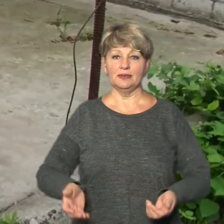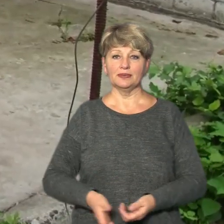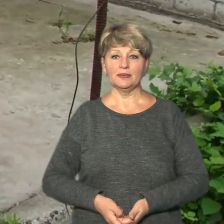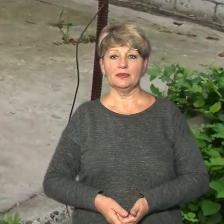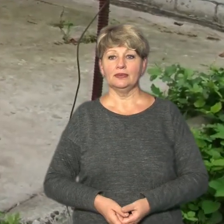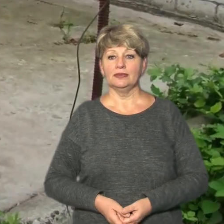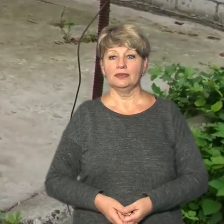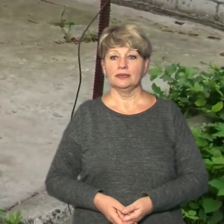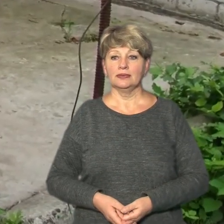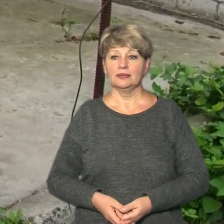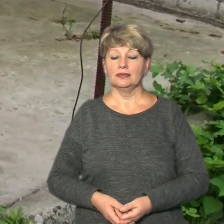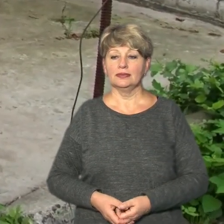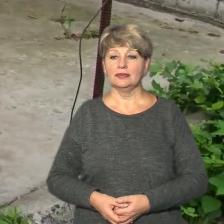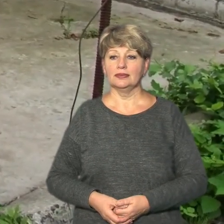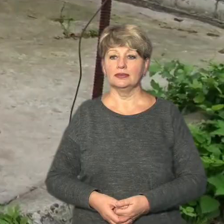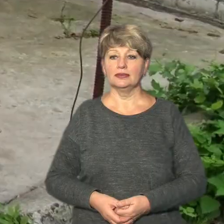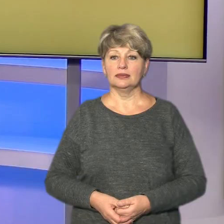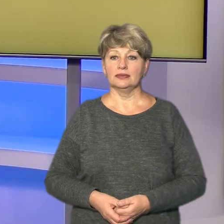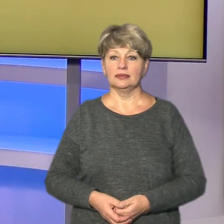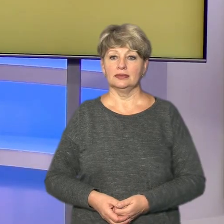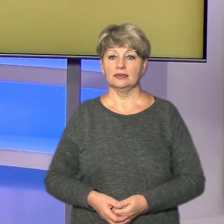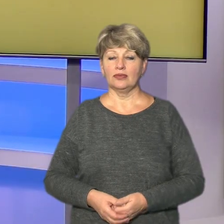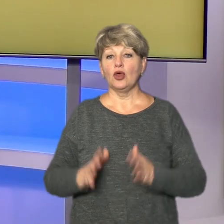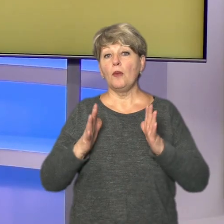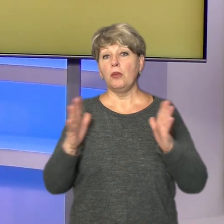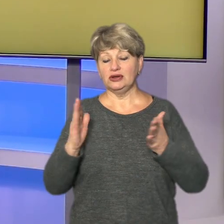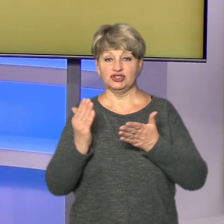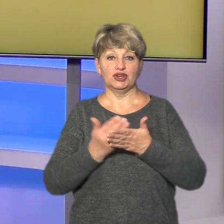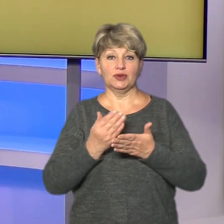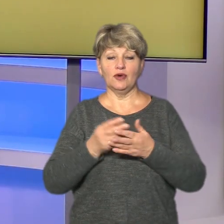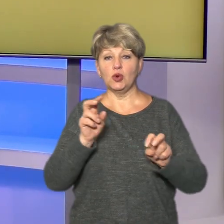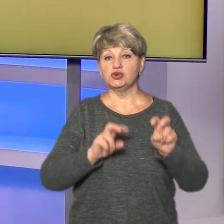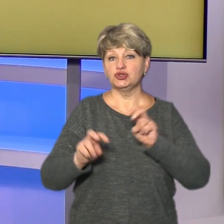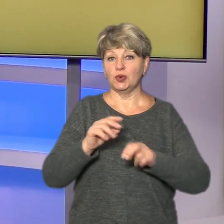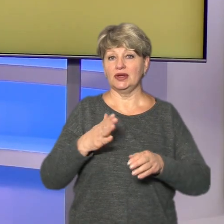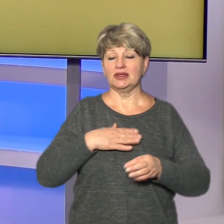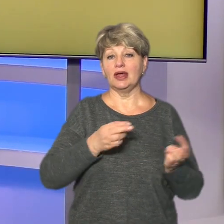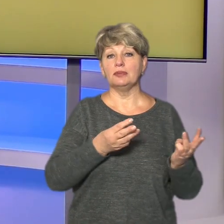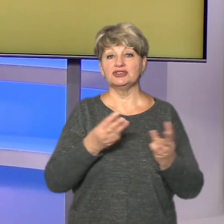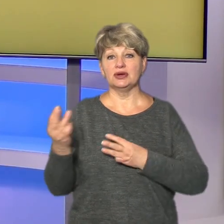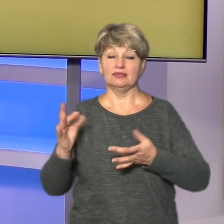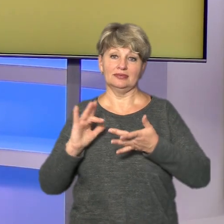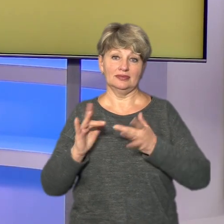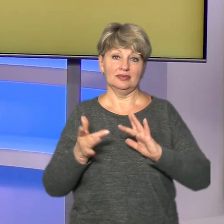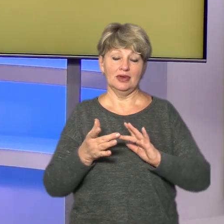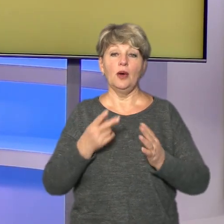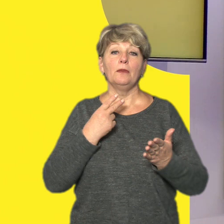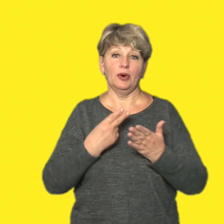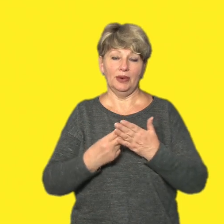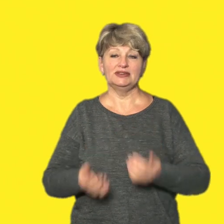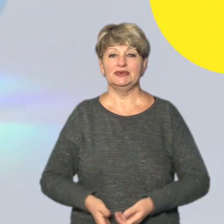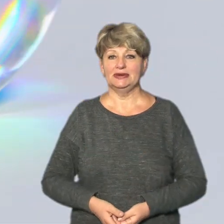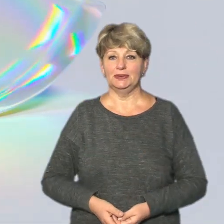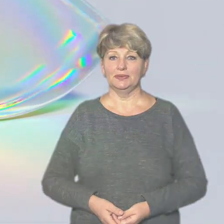тамас Грузія новини на суспільному Черкащина більше новин як завжди шукайте на нашому сайті та у соцмережах побачимося